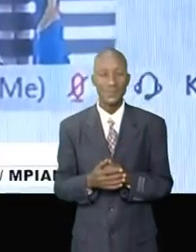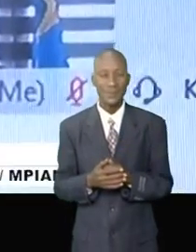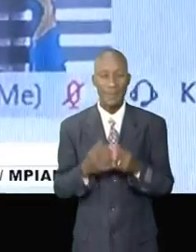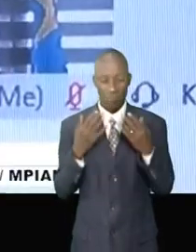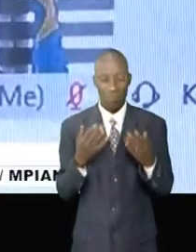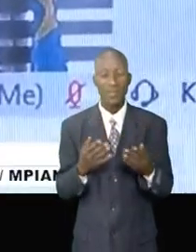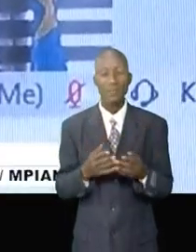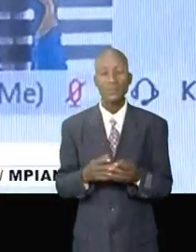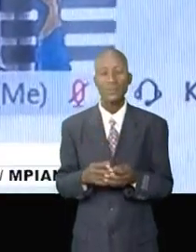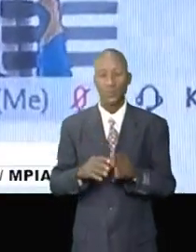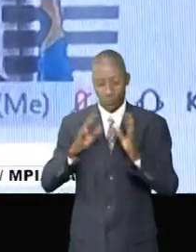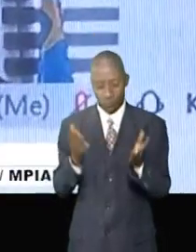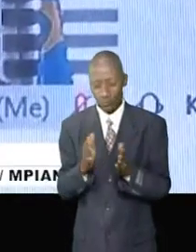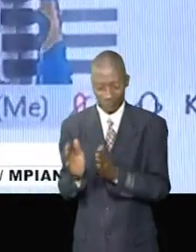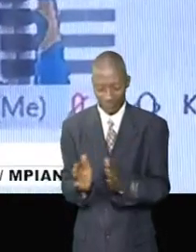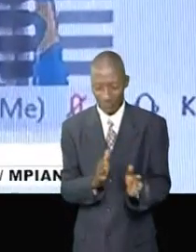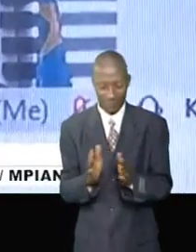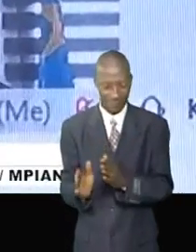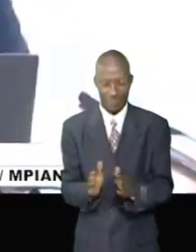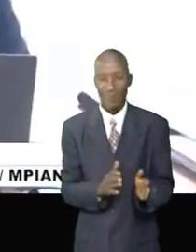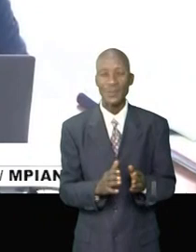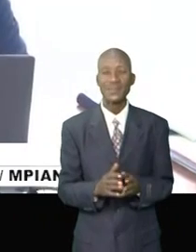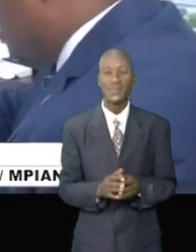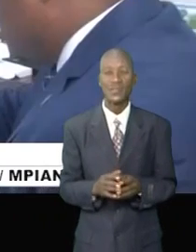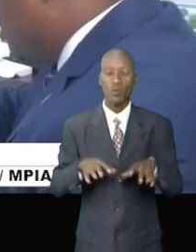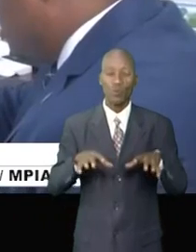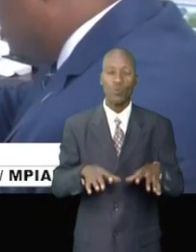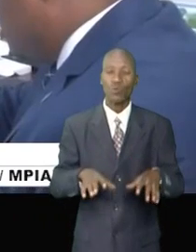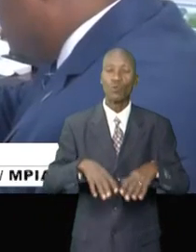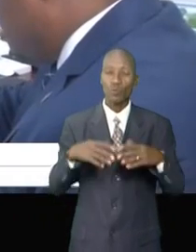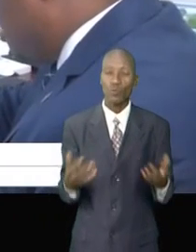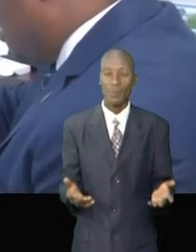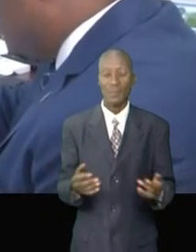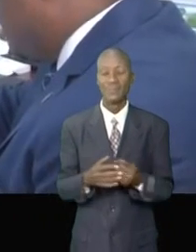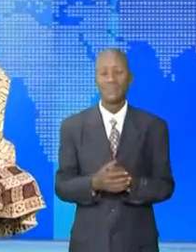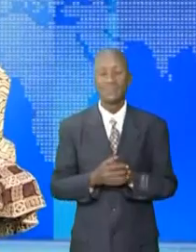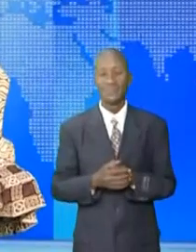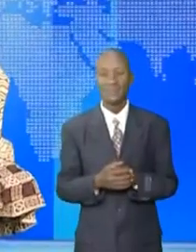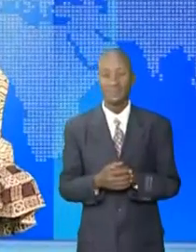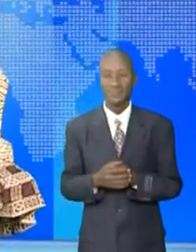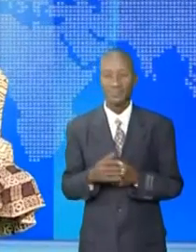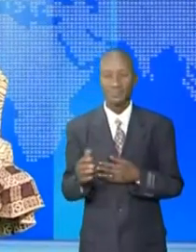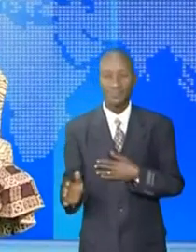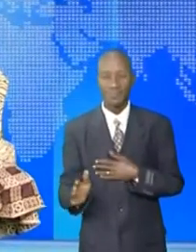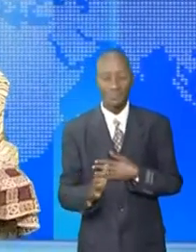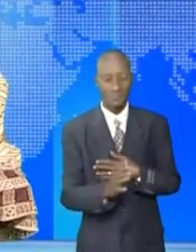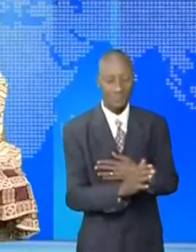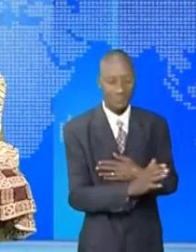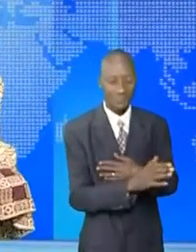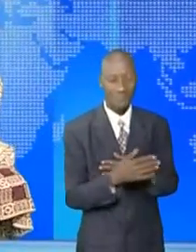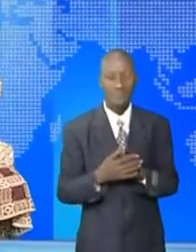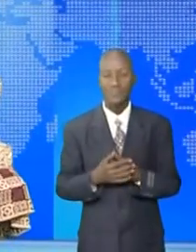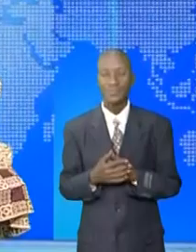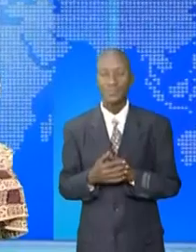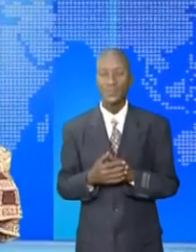la gestion des déchets en Algérie, puis en RDC, a été dégagé. Le cabinet du président de la